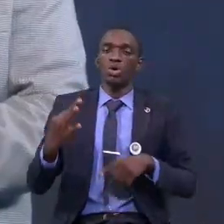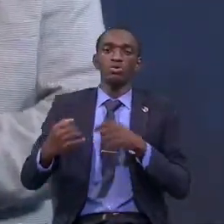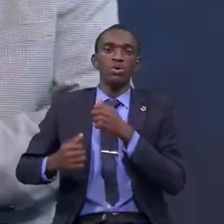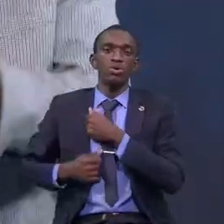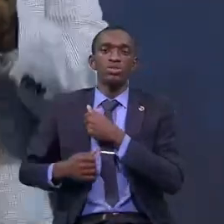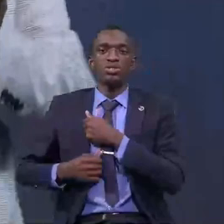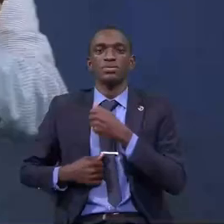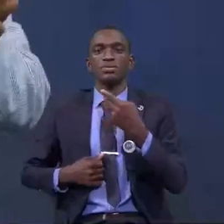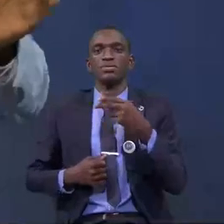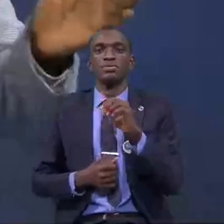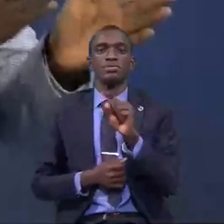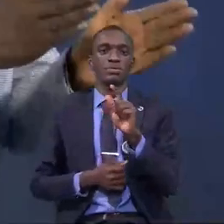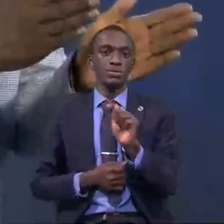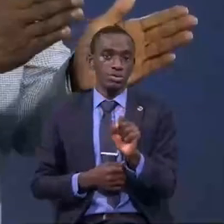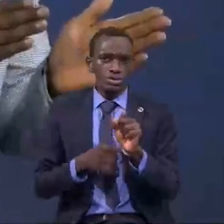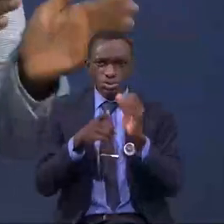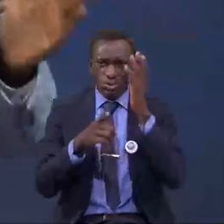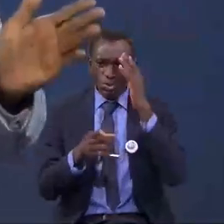Le roi, le Seigneur.